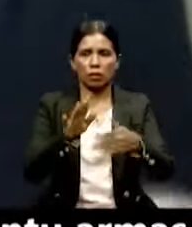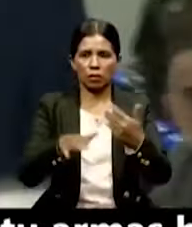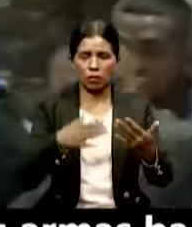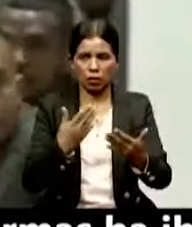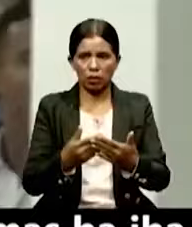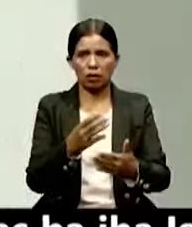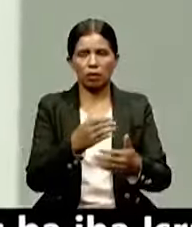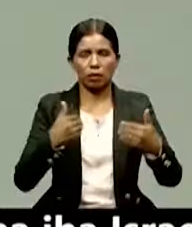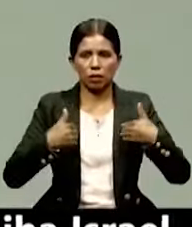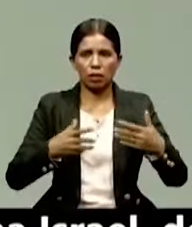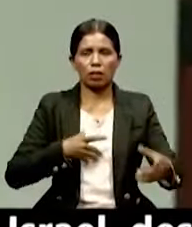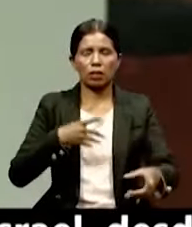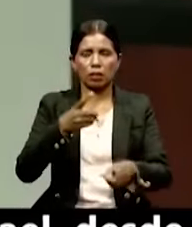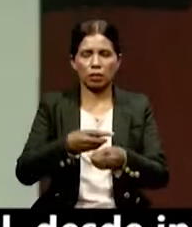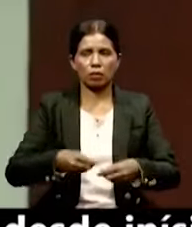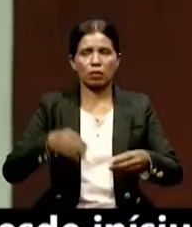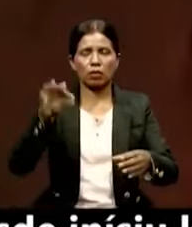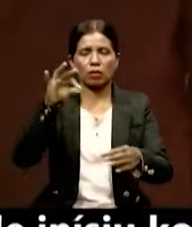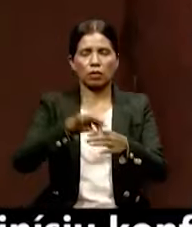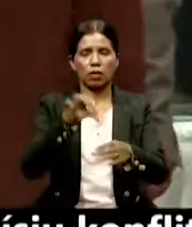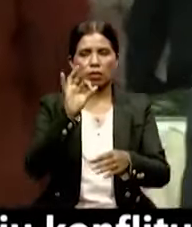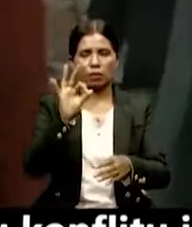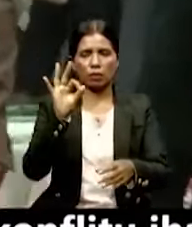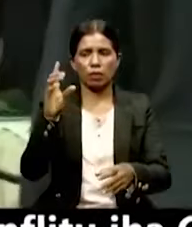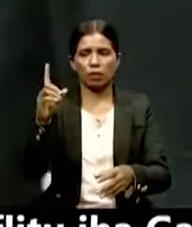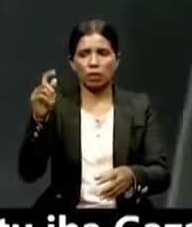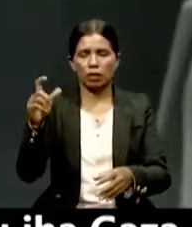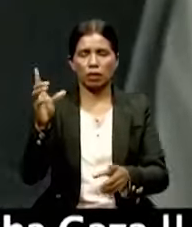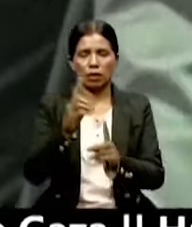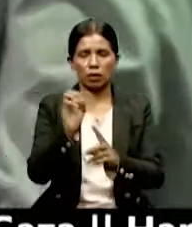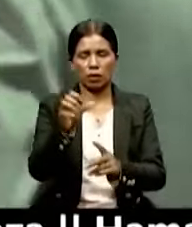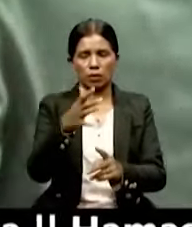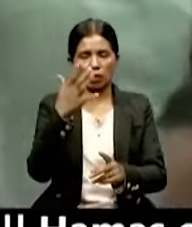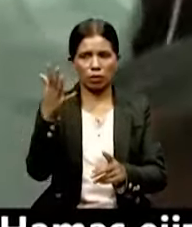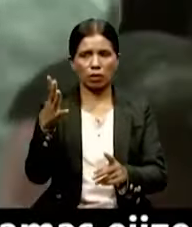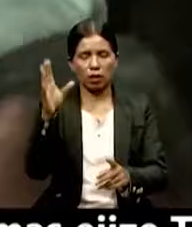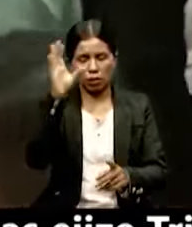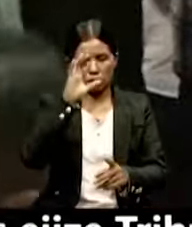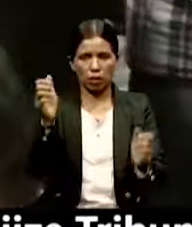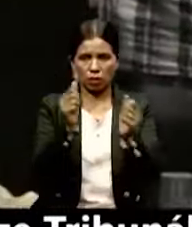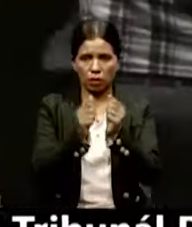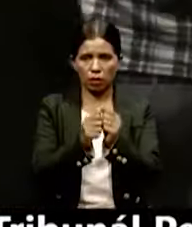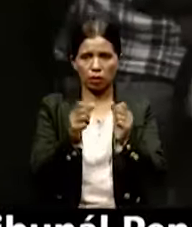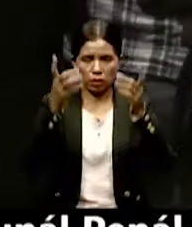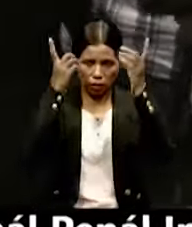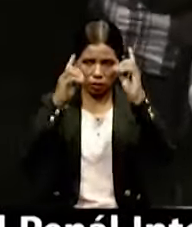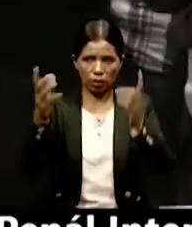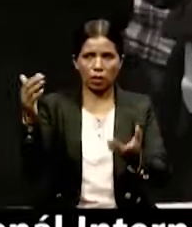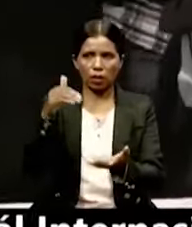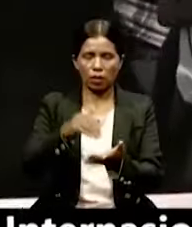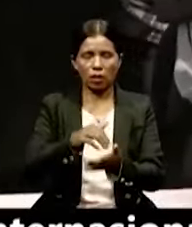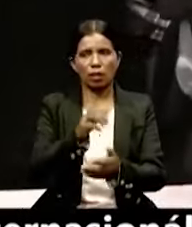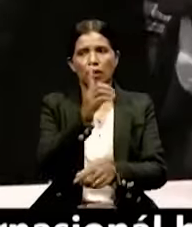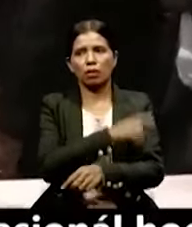debe mak ia direitu atau fo votus ba kandidatu FFTL ia lorong sanros 5 fulan ne atau buka malu atau bele desidi vila vali lorong